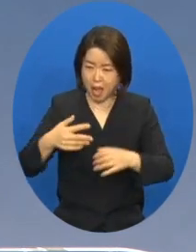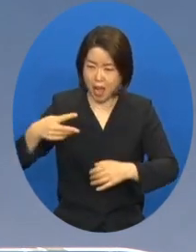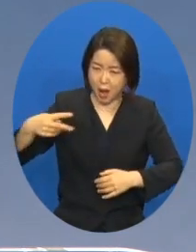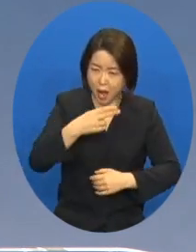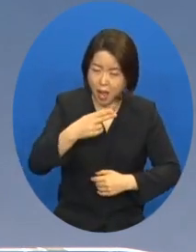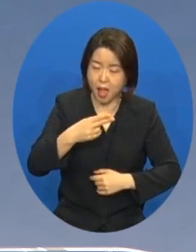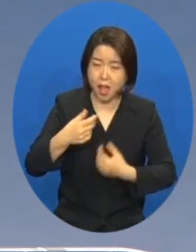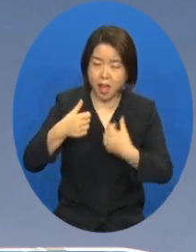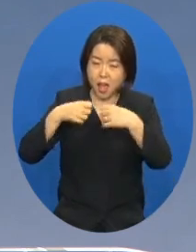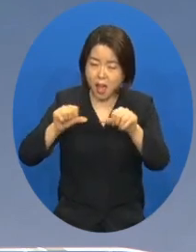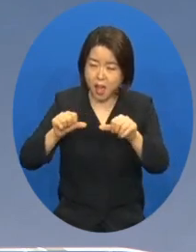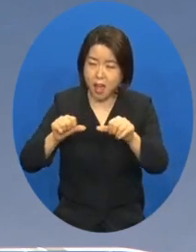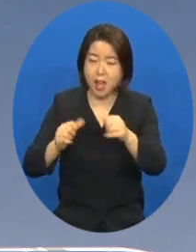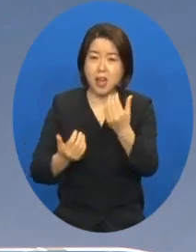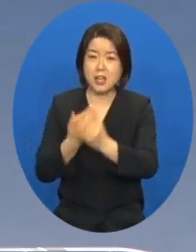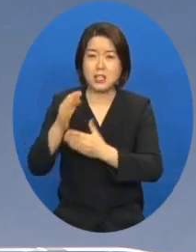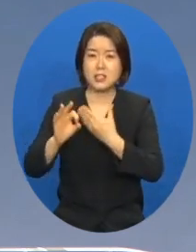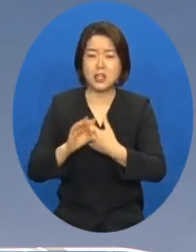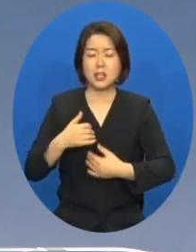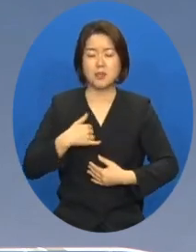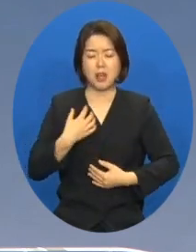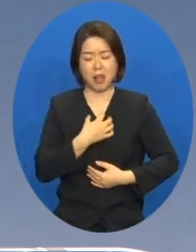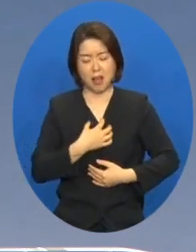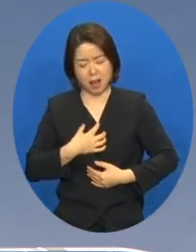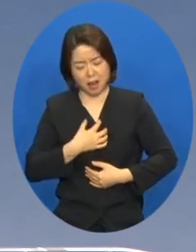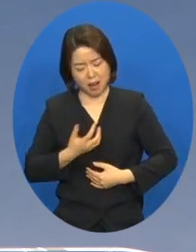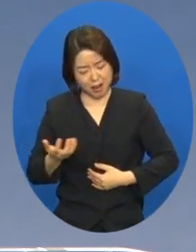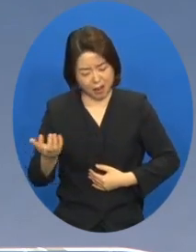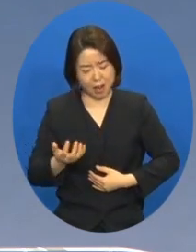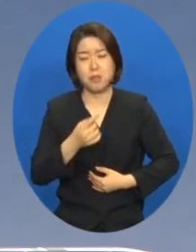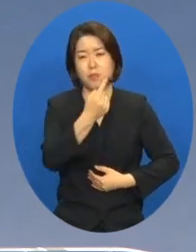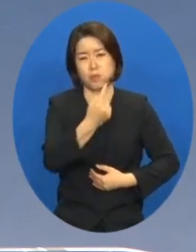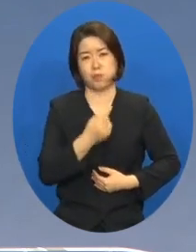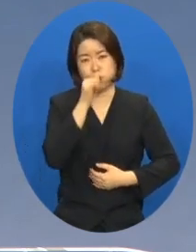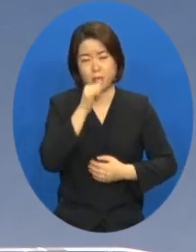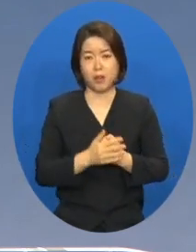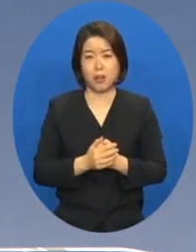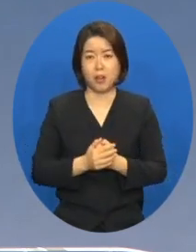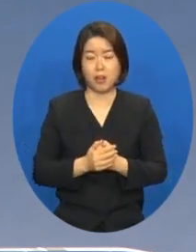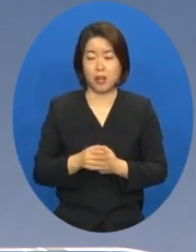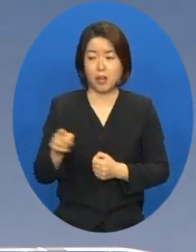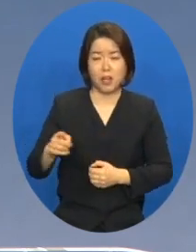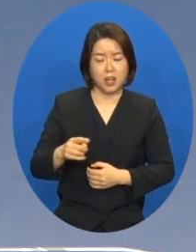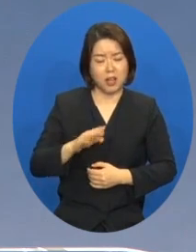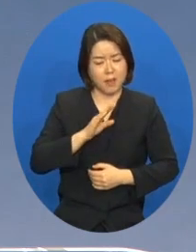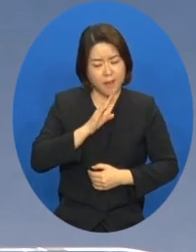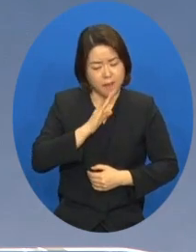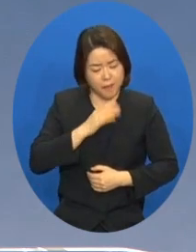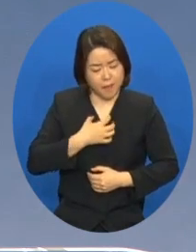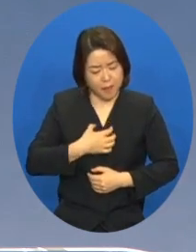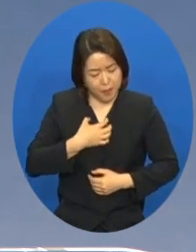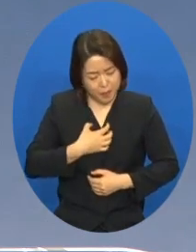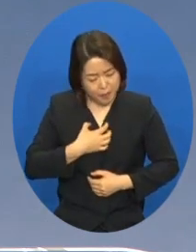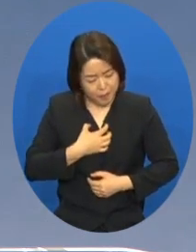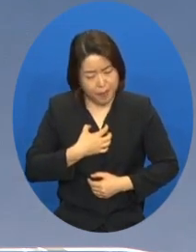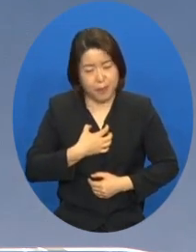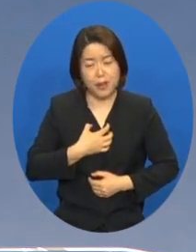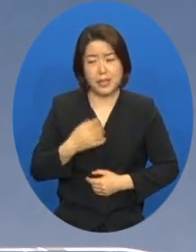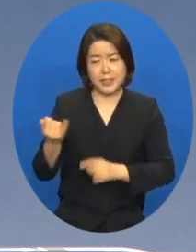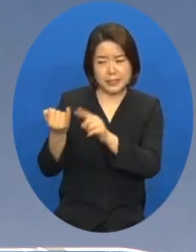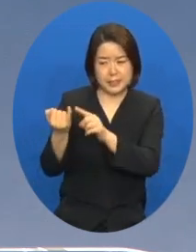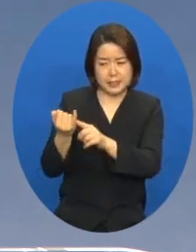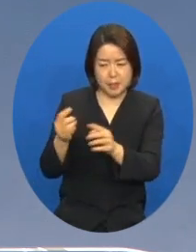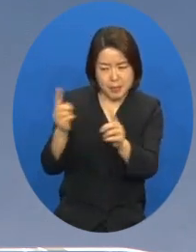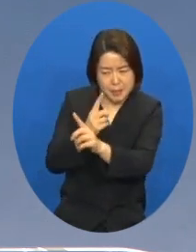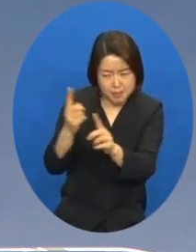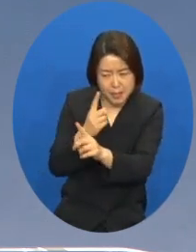사람이 생기면 고통스러움이 옵니다. 그게 너무너무 고통스러워서 하나님께 그 자매를